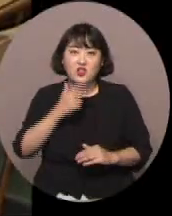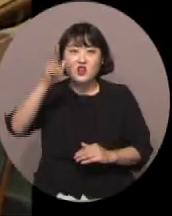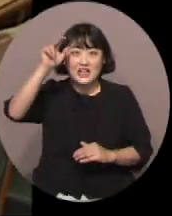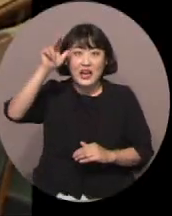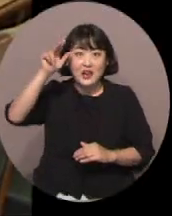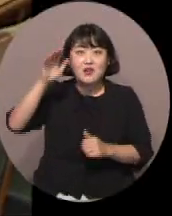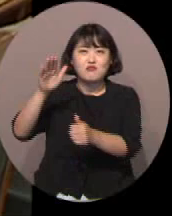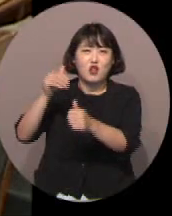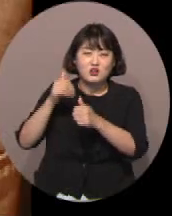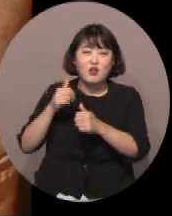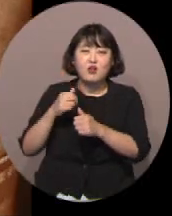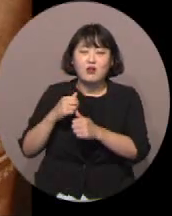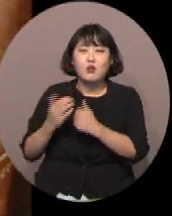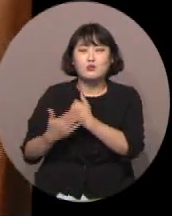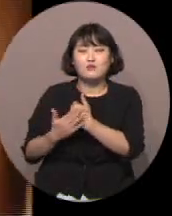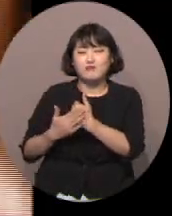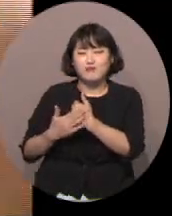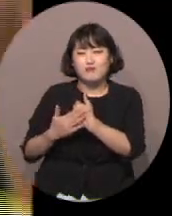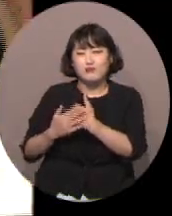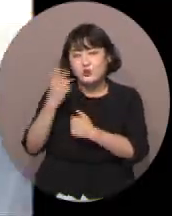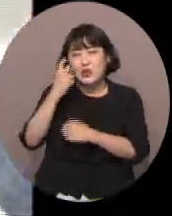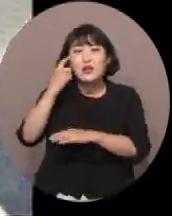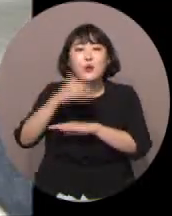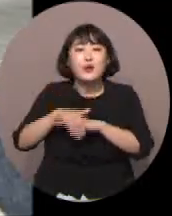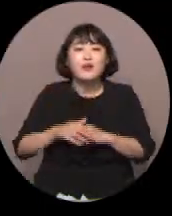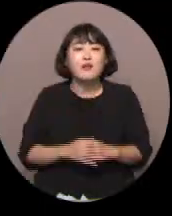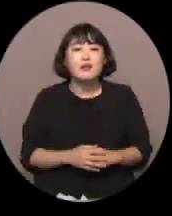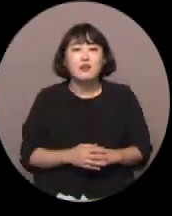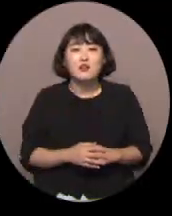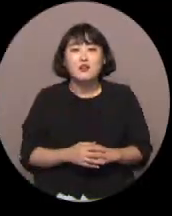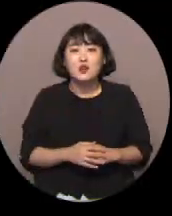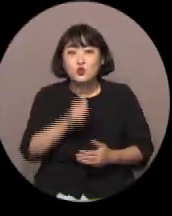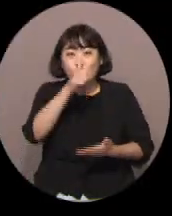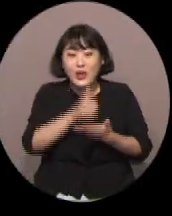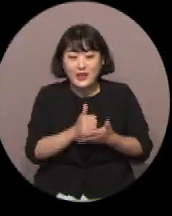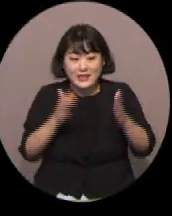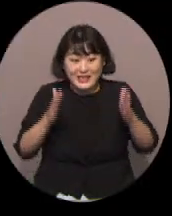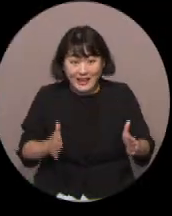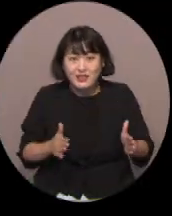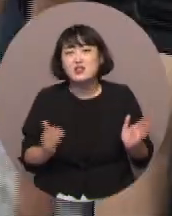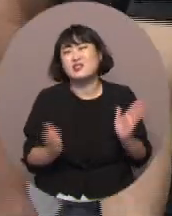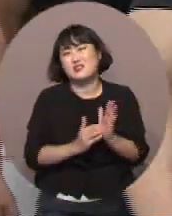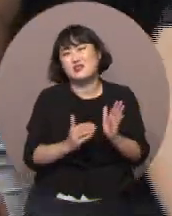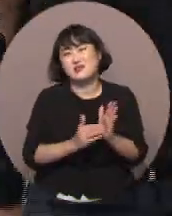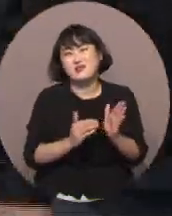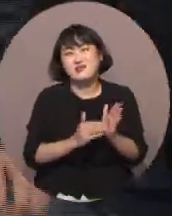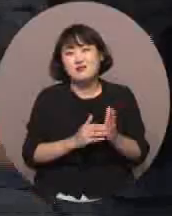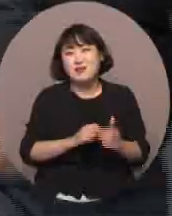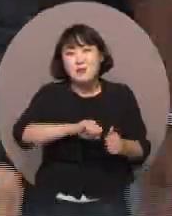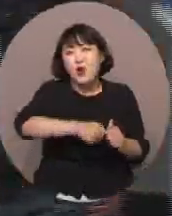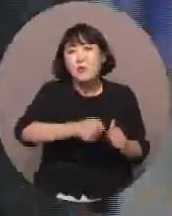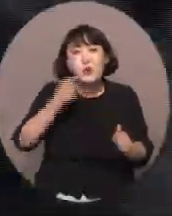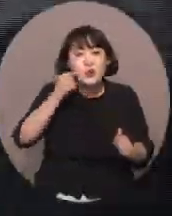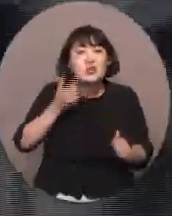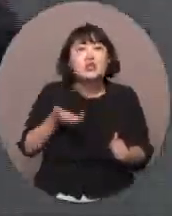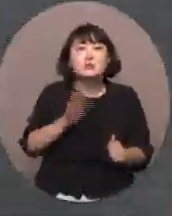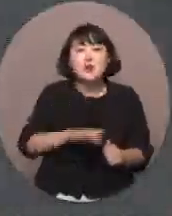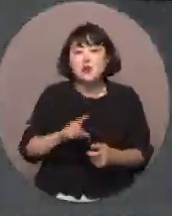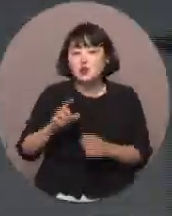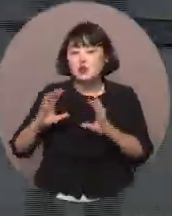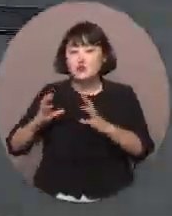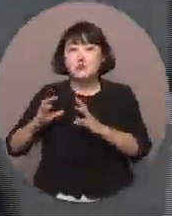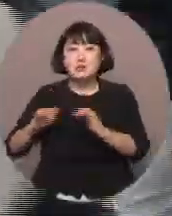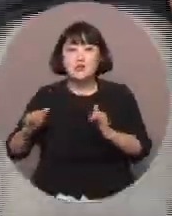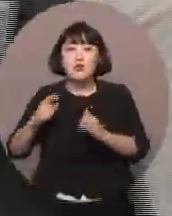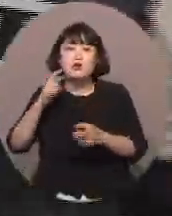동원해 조사할 방침입니다. 이 사건은 공소시효가 지나 처벌할 수는 없지만 국민적 관심사인 만큼